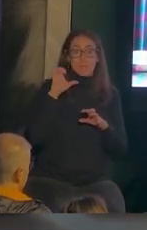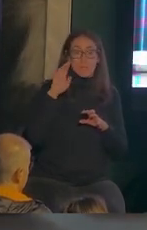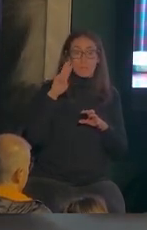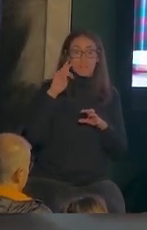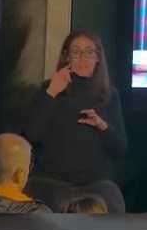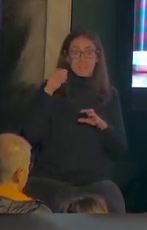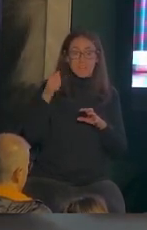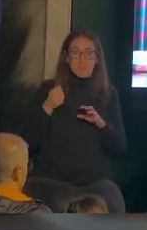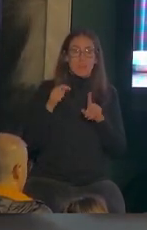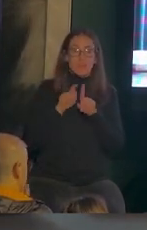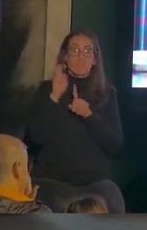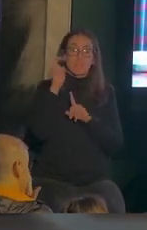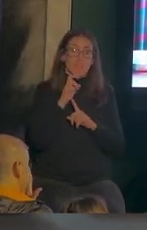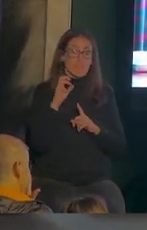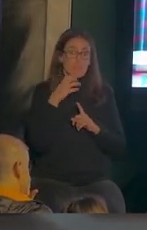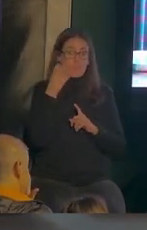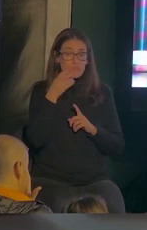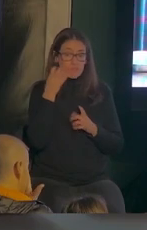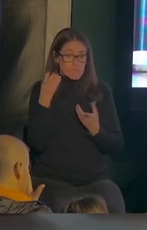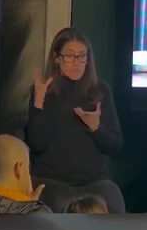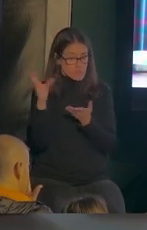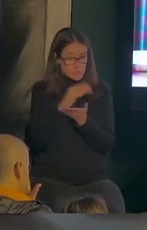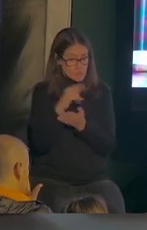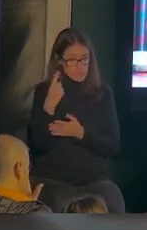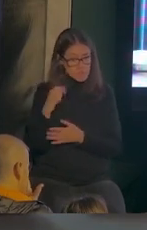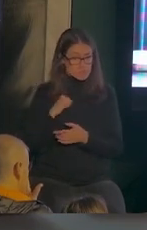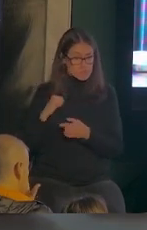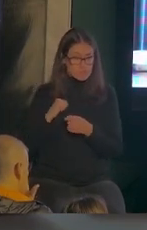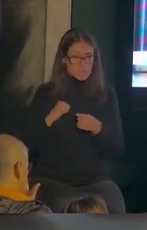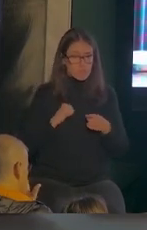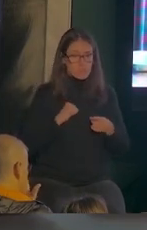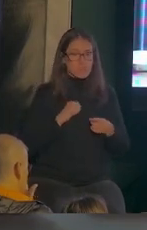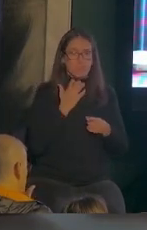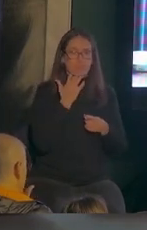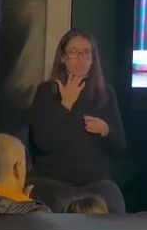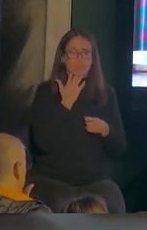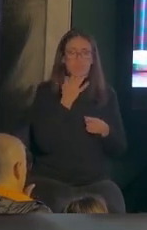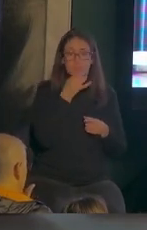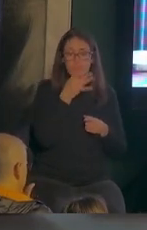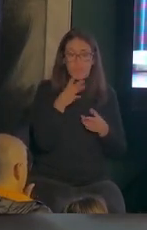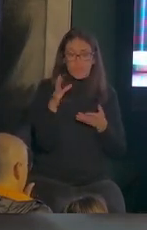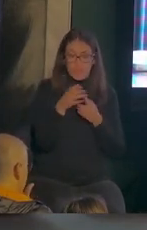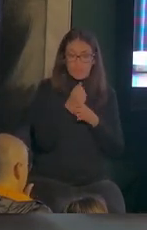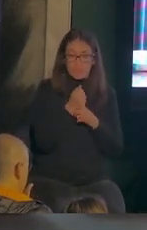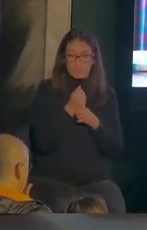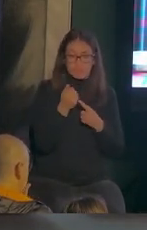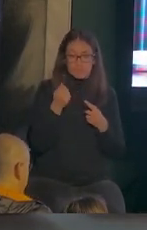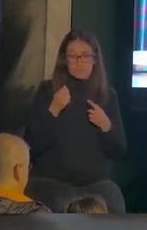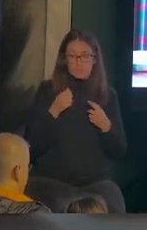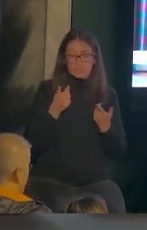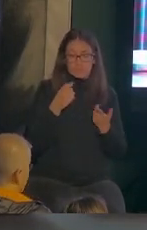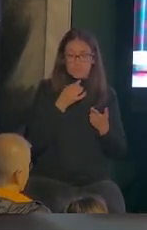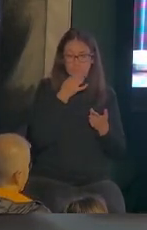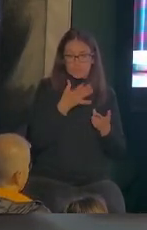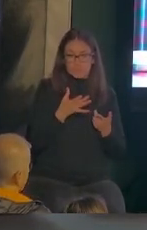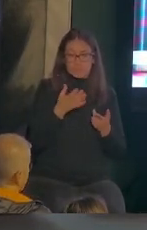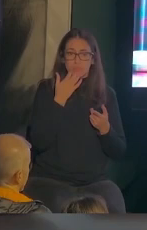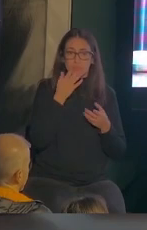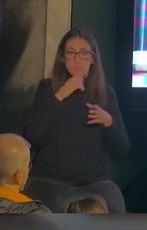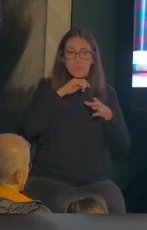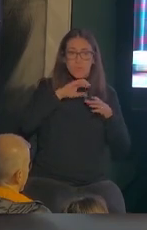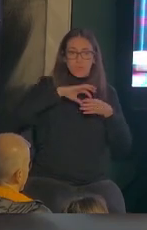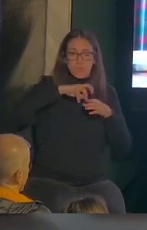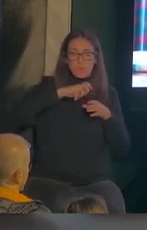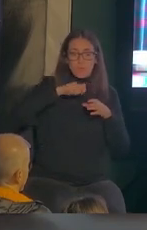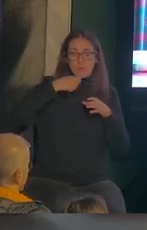de qualsevol fruita, totes les fruites tenen pectina, i és fàcil de trobar i utilitzar avui en dia. A les mermelades ja ens